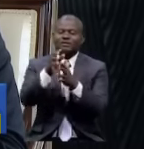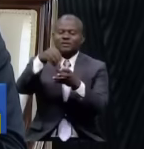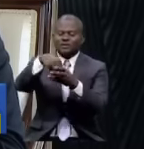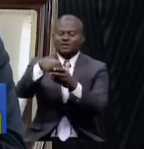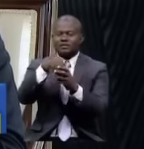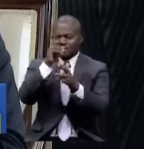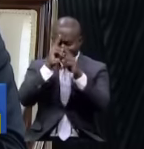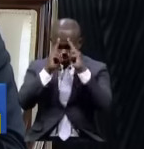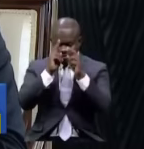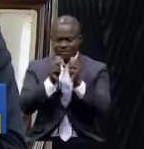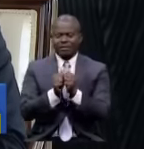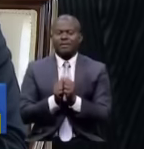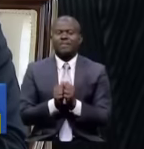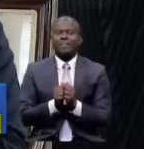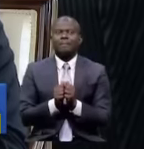excellence